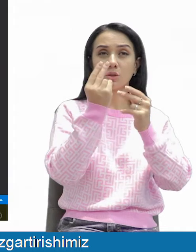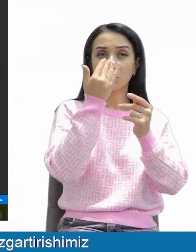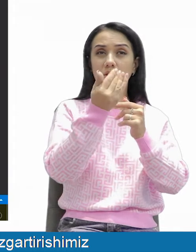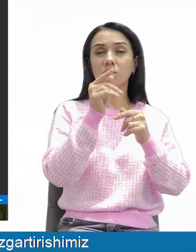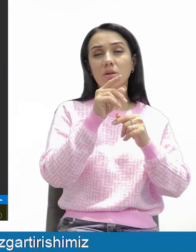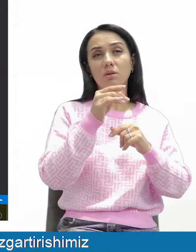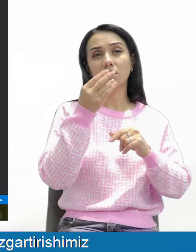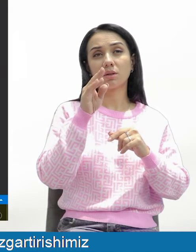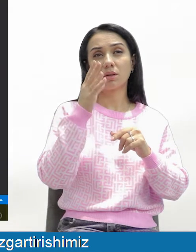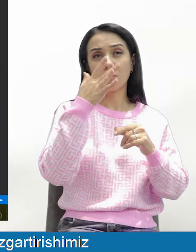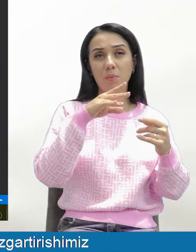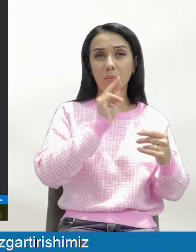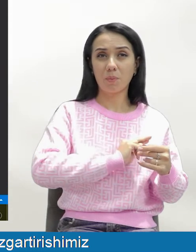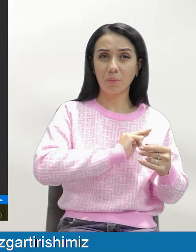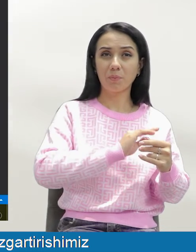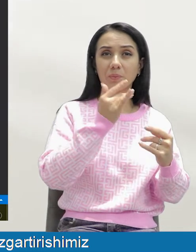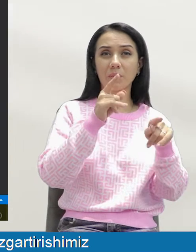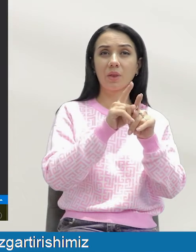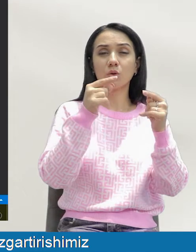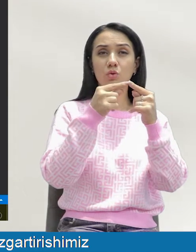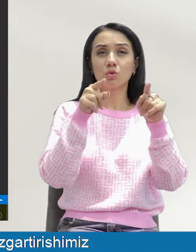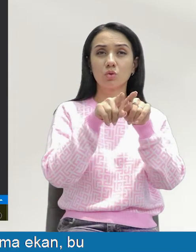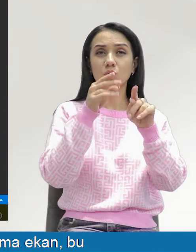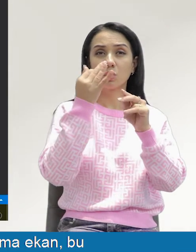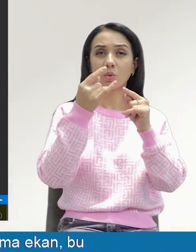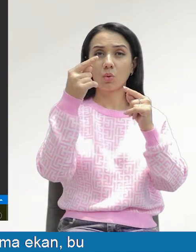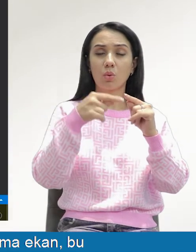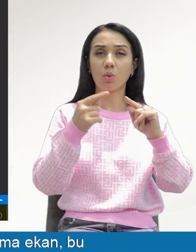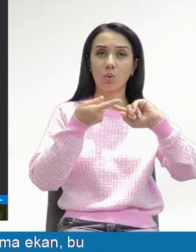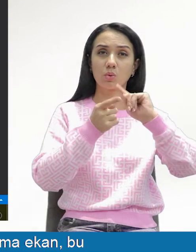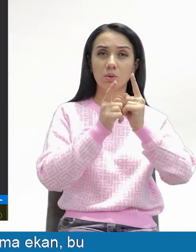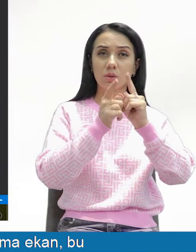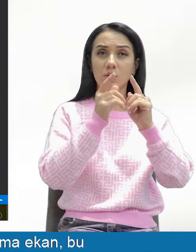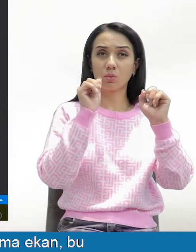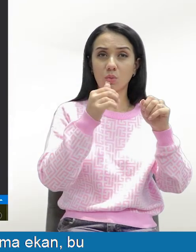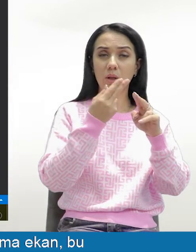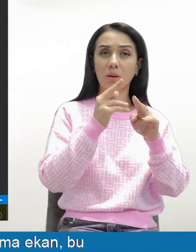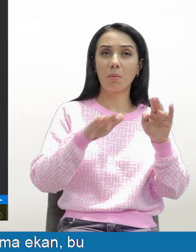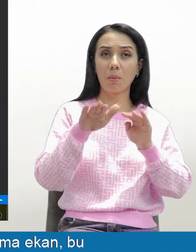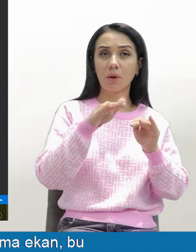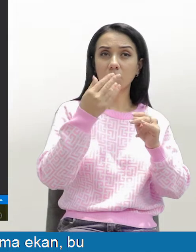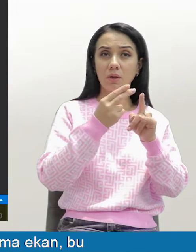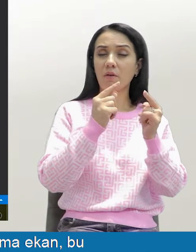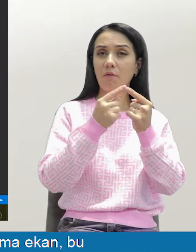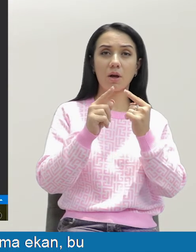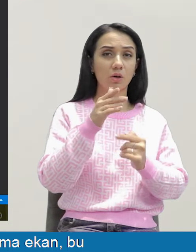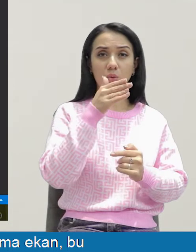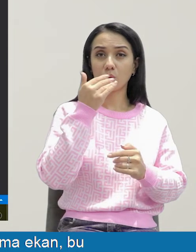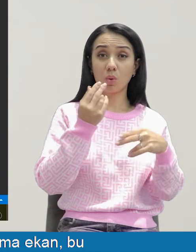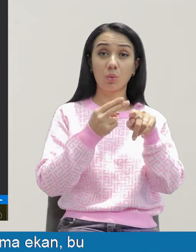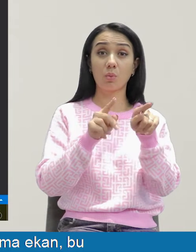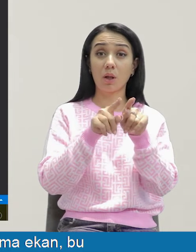strip context menu striplarga o'xshaydi shularga o'xshab o'zgartirishimiz mumkin bo'ladi maydonlari bir xil deyarli farqi yo'q demak